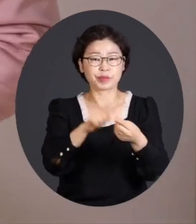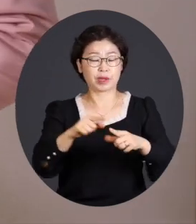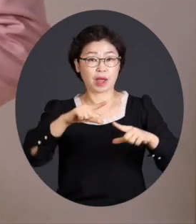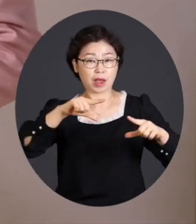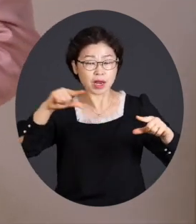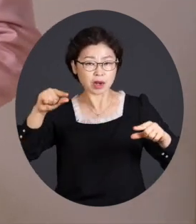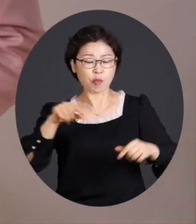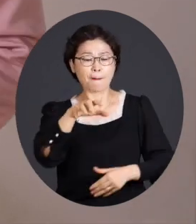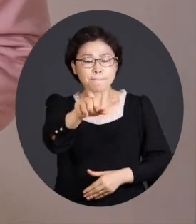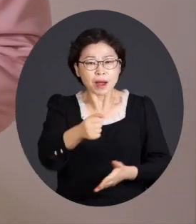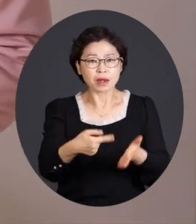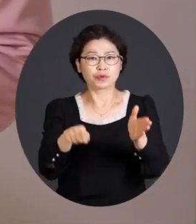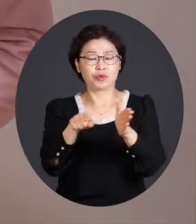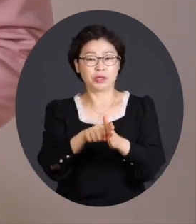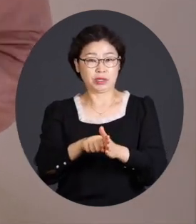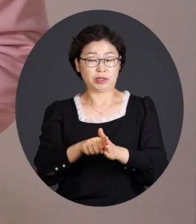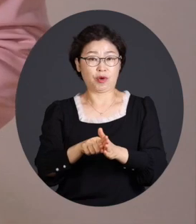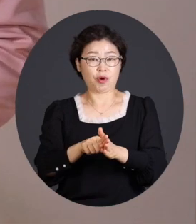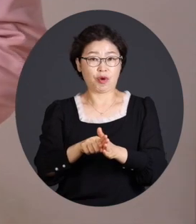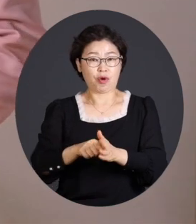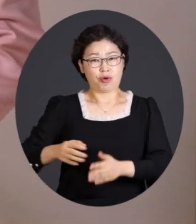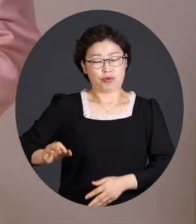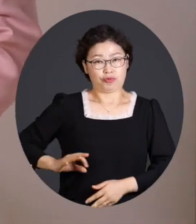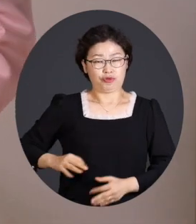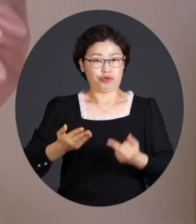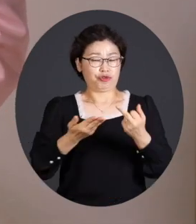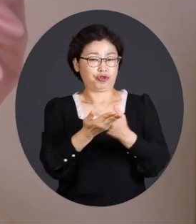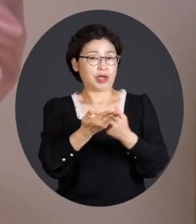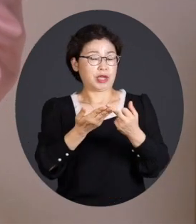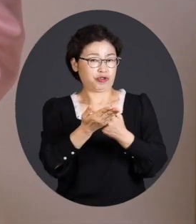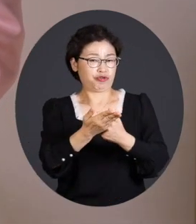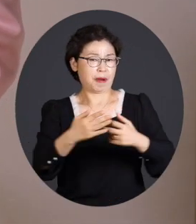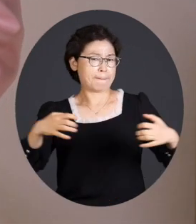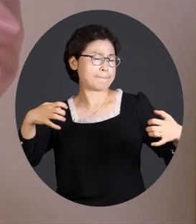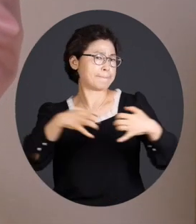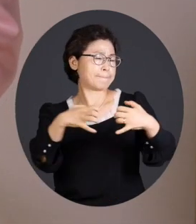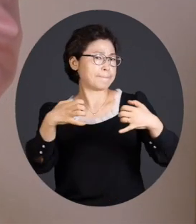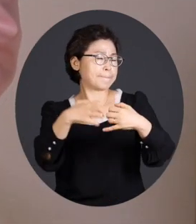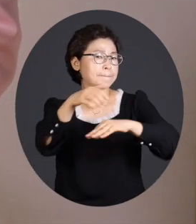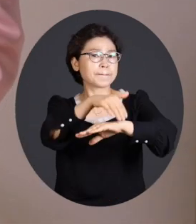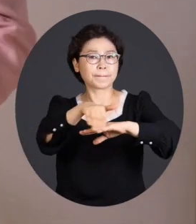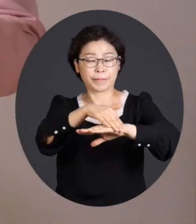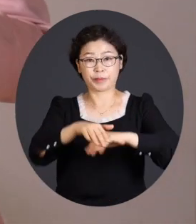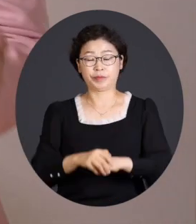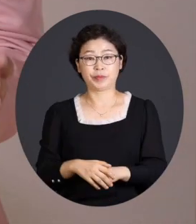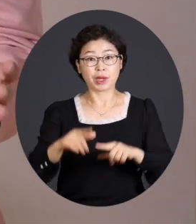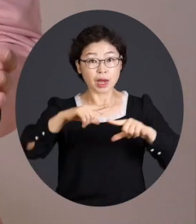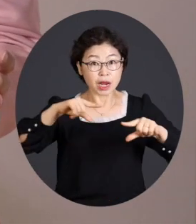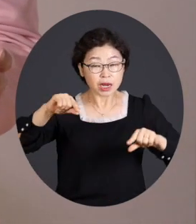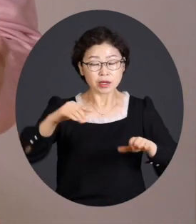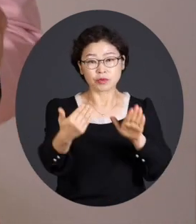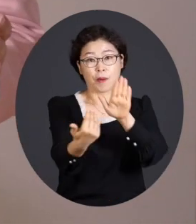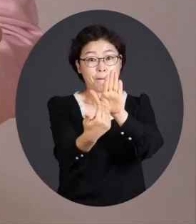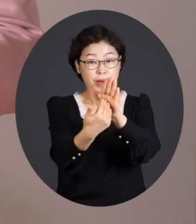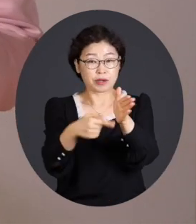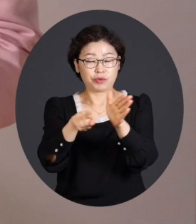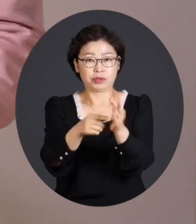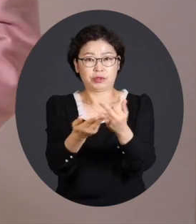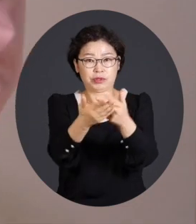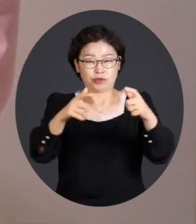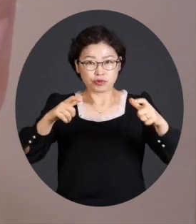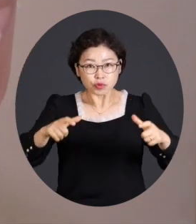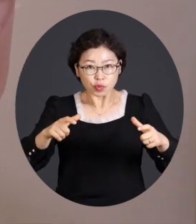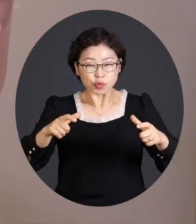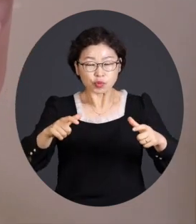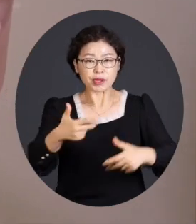본토를 점령하기 위해 규슈와 제주를 공격하는 계획을 세웁니다. 일본은 이를 막기 위해서요, 제주에